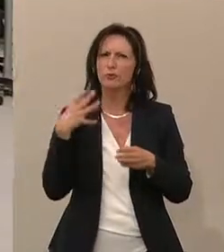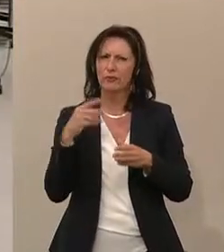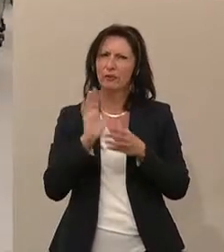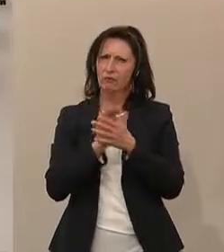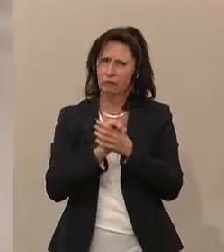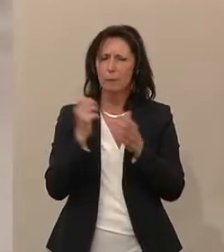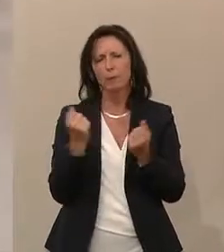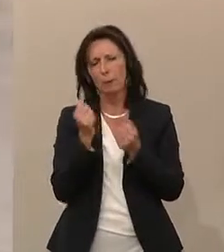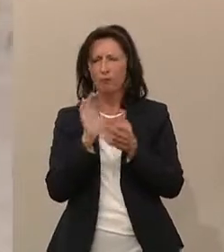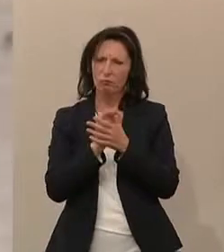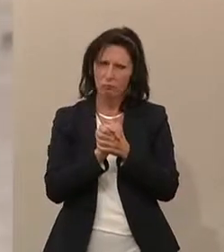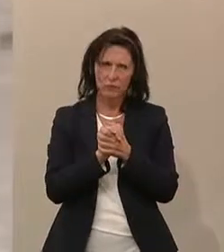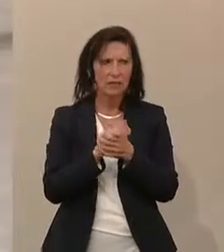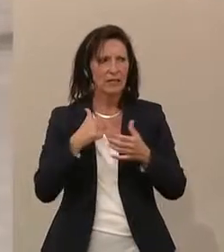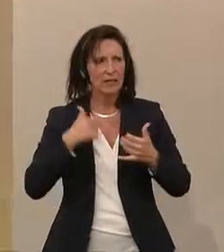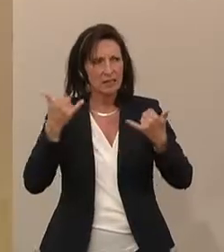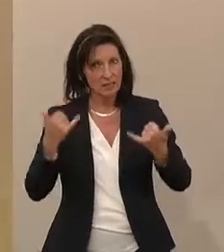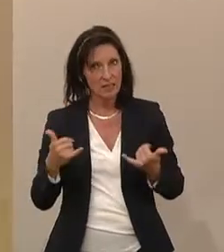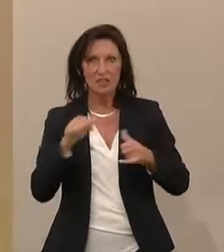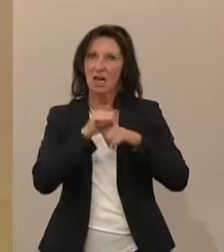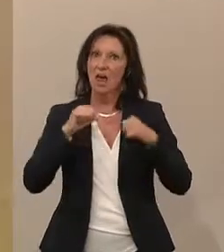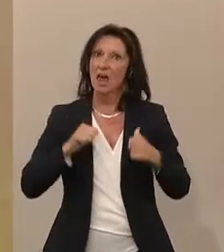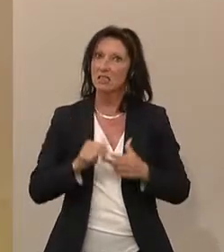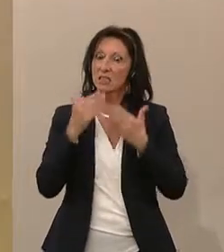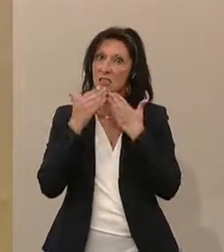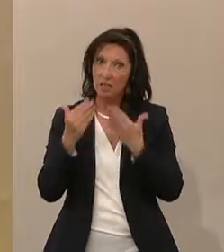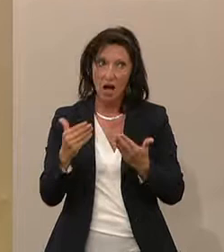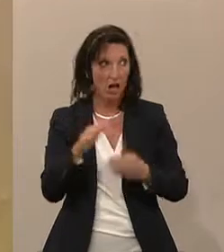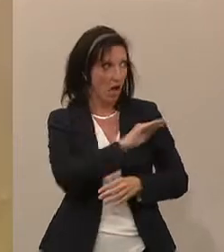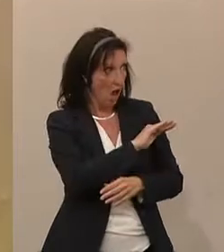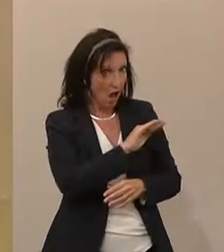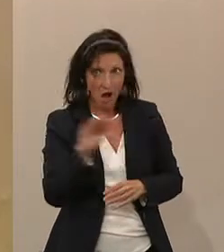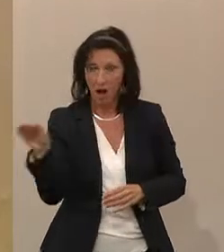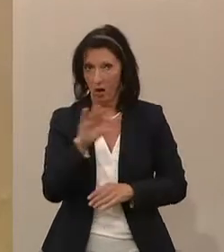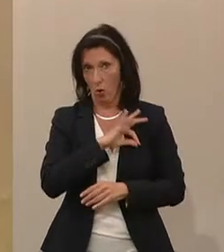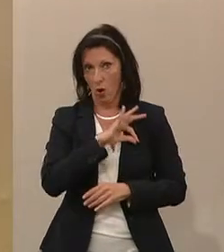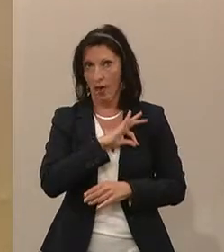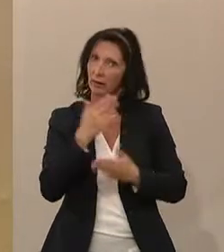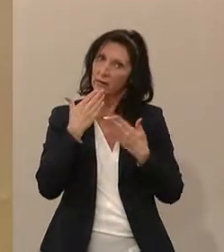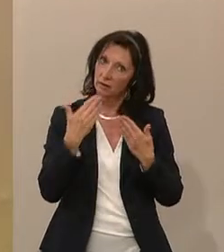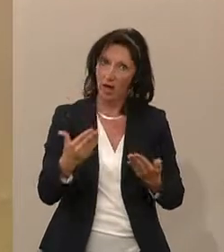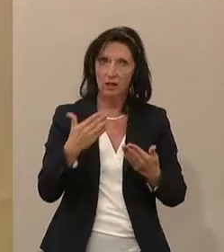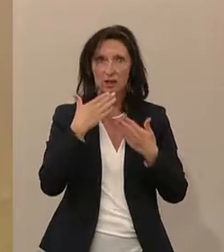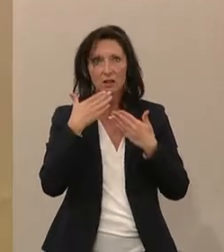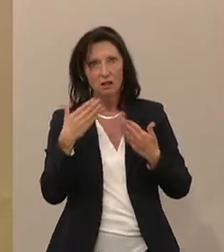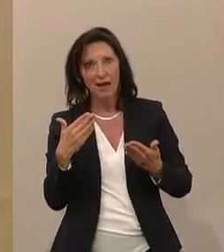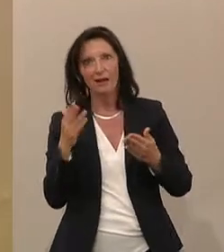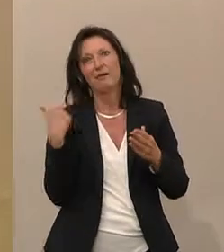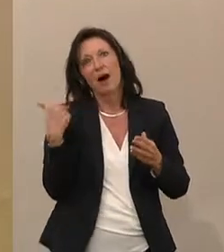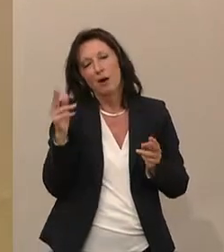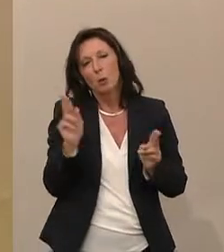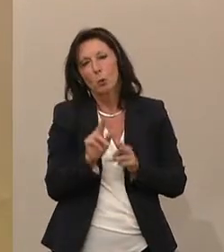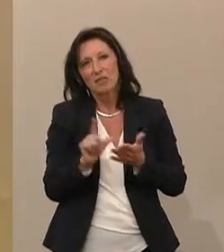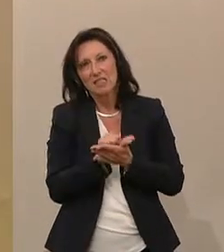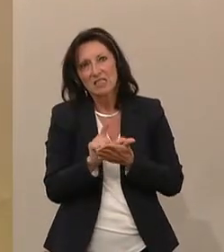um einen versöhnlichen Abschluss bemüht zu sein, darf ich mich an dieser Stelle recht herzlich bedanken bei allen Kolleginnen und Kollegen für diese zwar kurze, aber doch